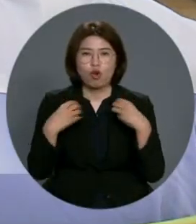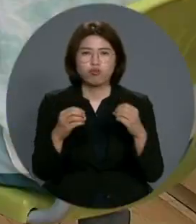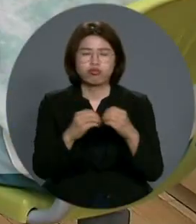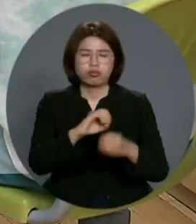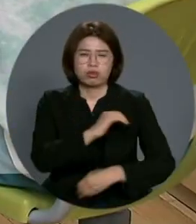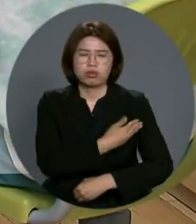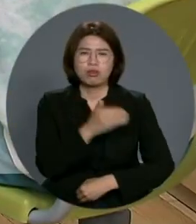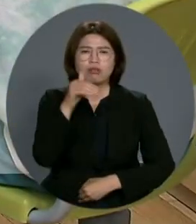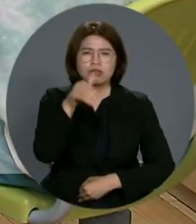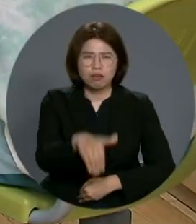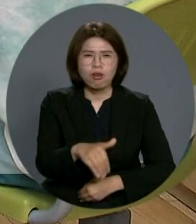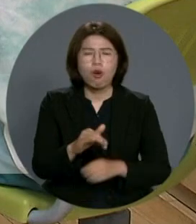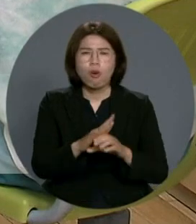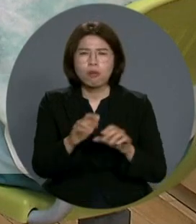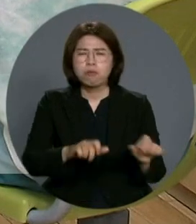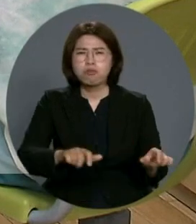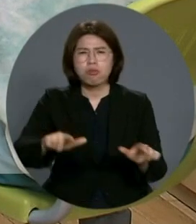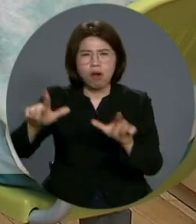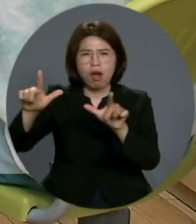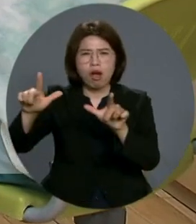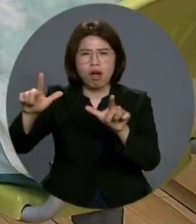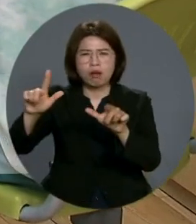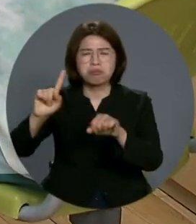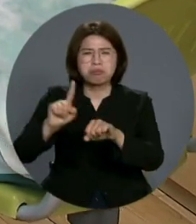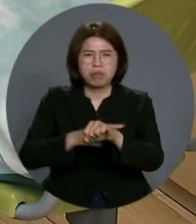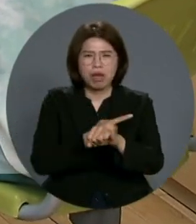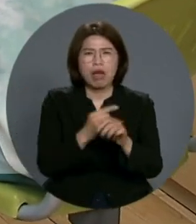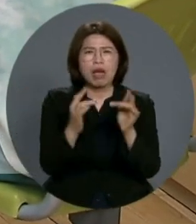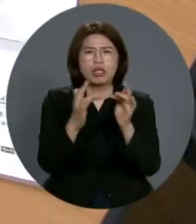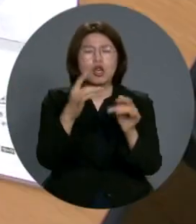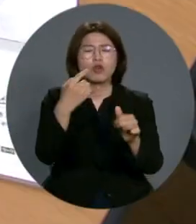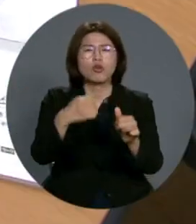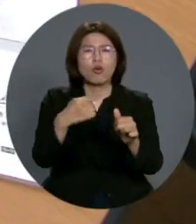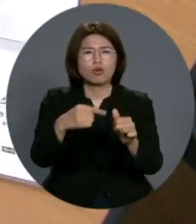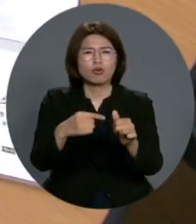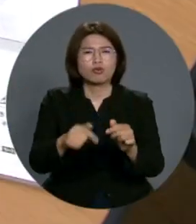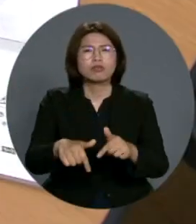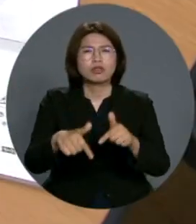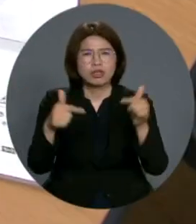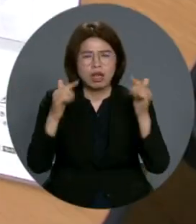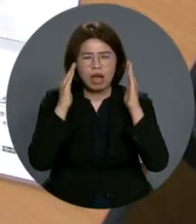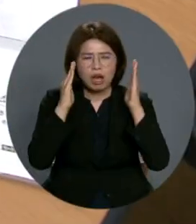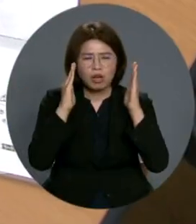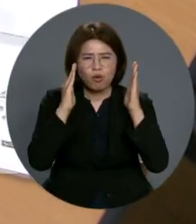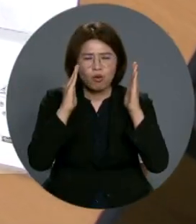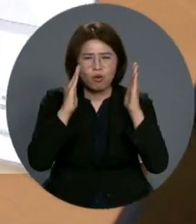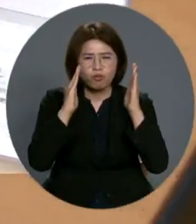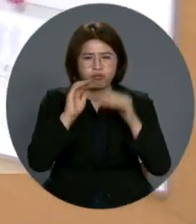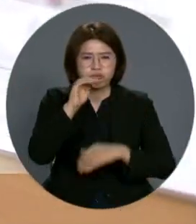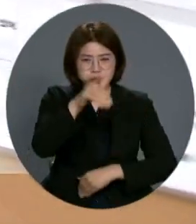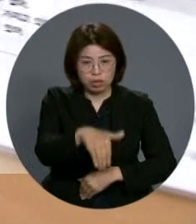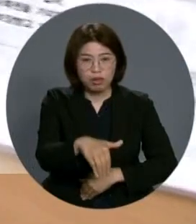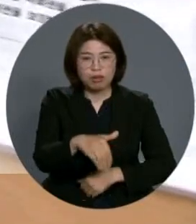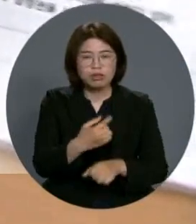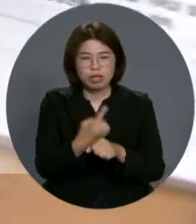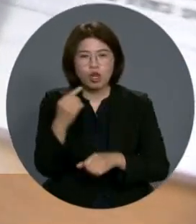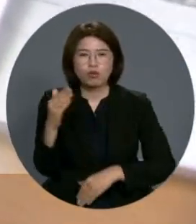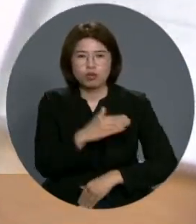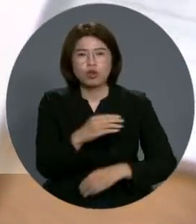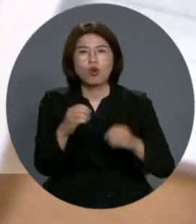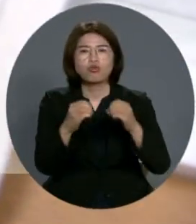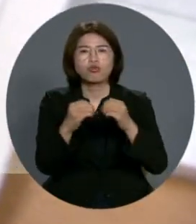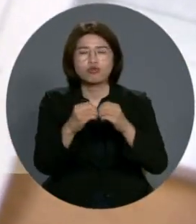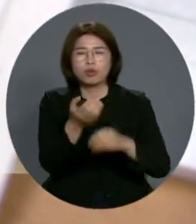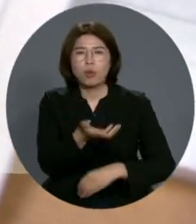저하가 코로나19 팬데믹 시대 원격 교육 확대로 기초학력 저하로 이어지자 지난해부터 문해력